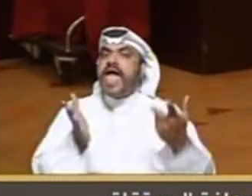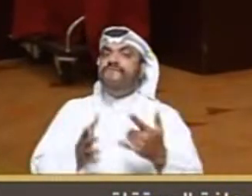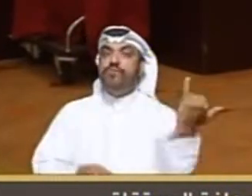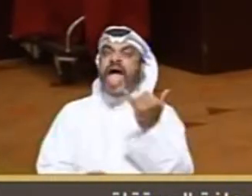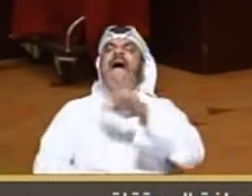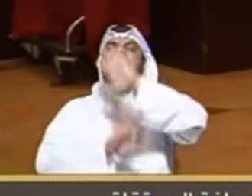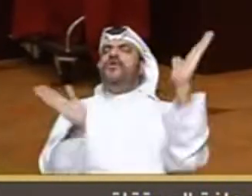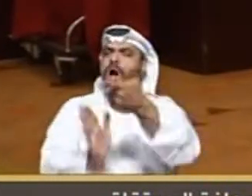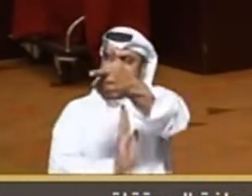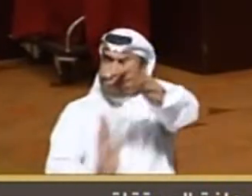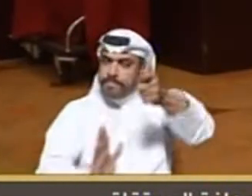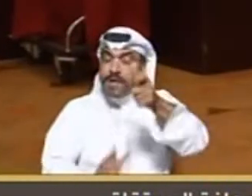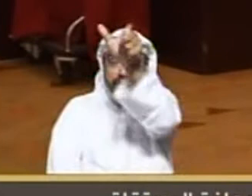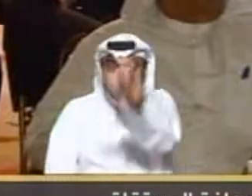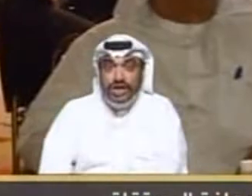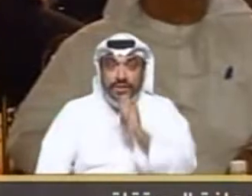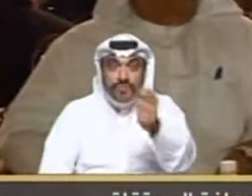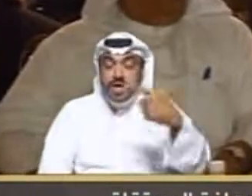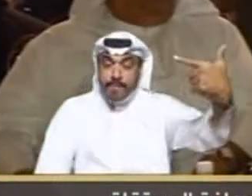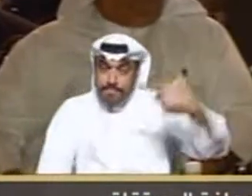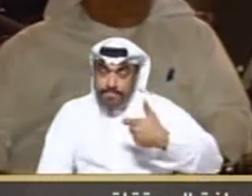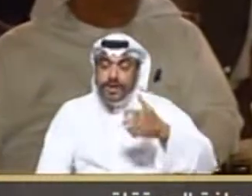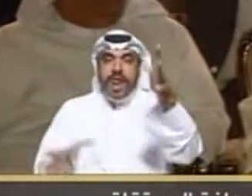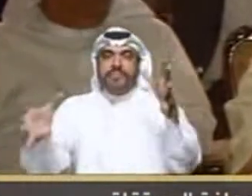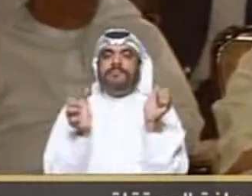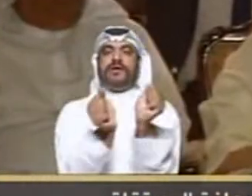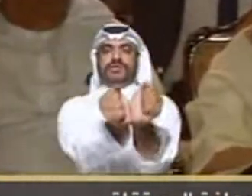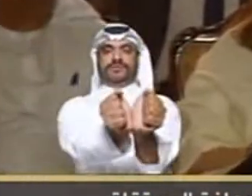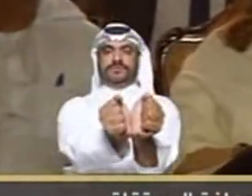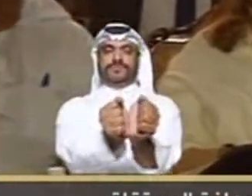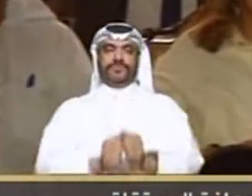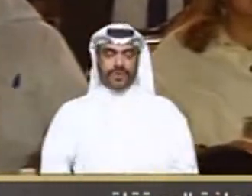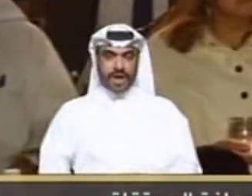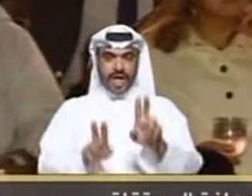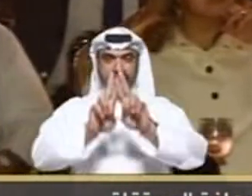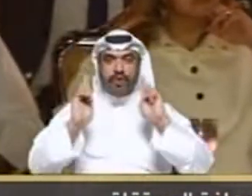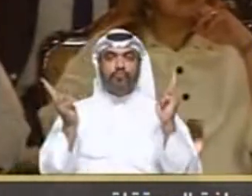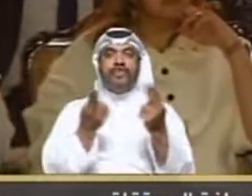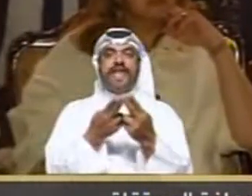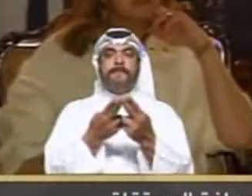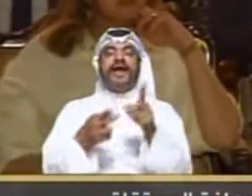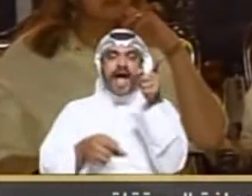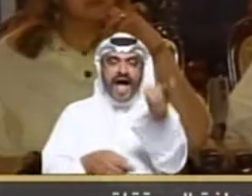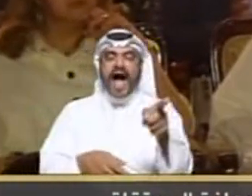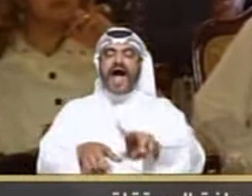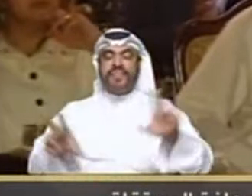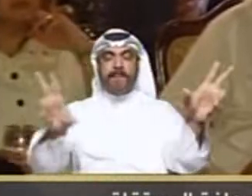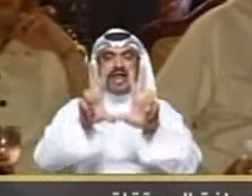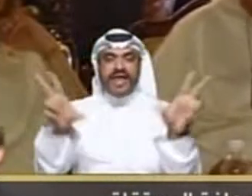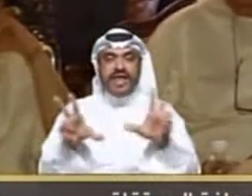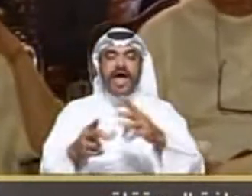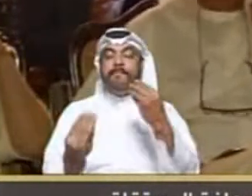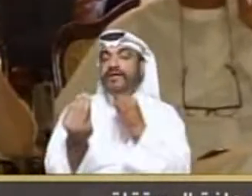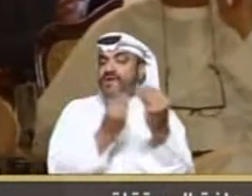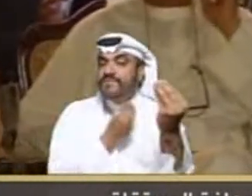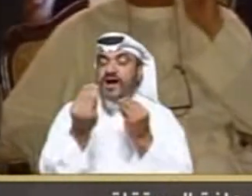القتلة من عقاب نحن والاتحاد الدولي. المؤتمر يفتح الآفاق واسعا لمناقشة ودراسة قضايا